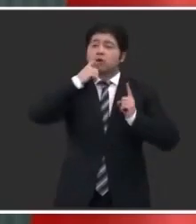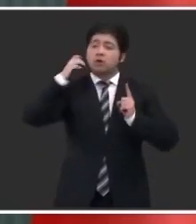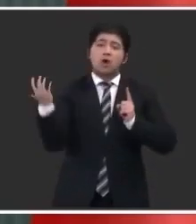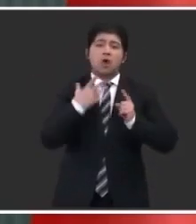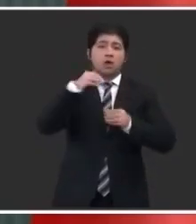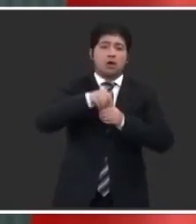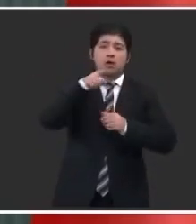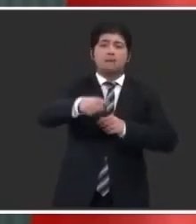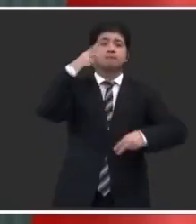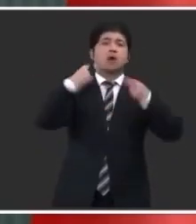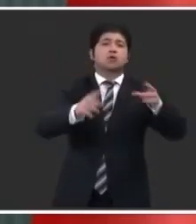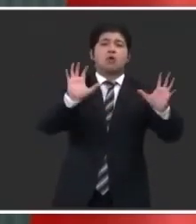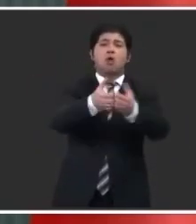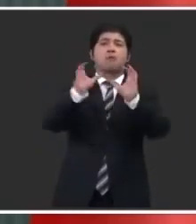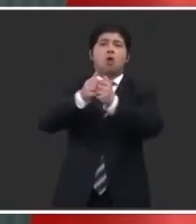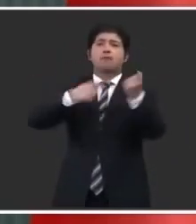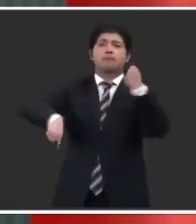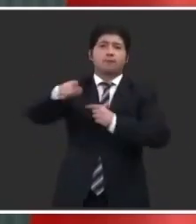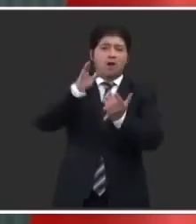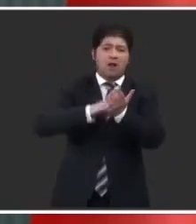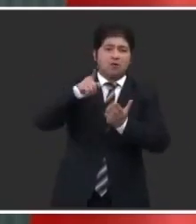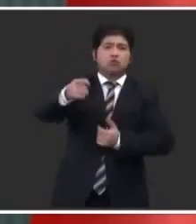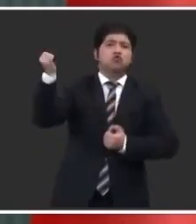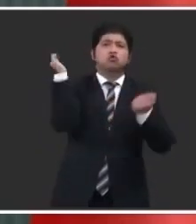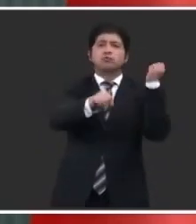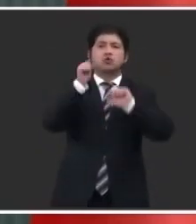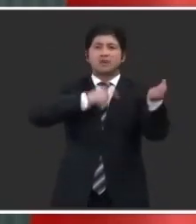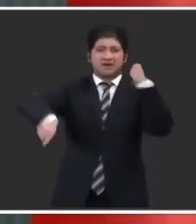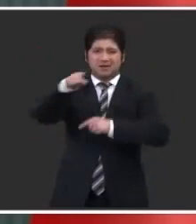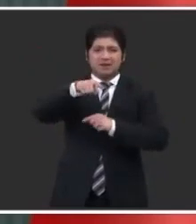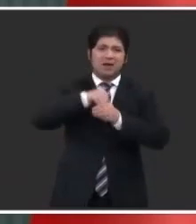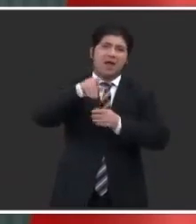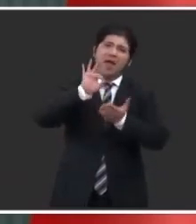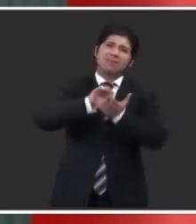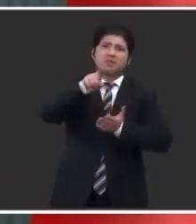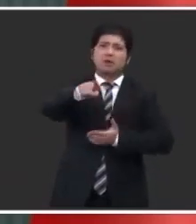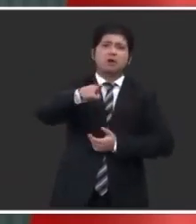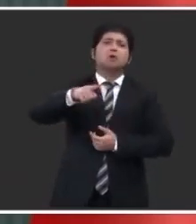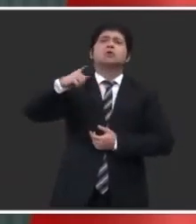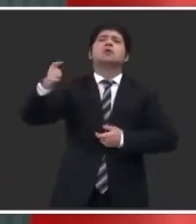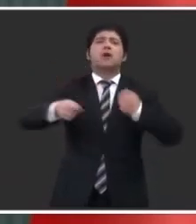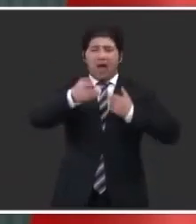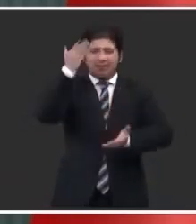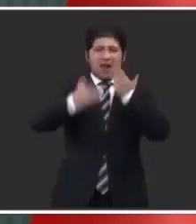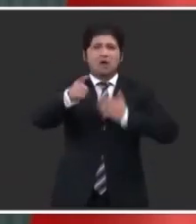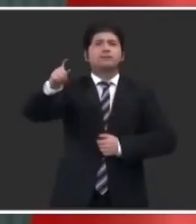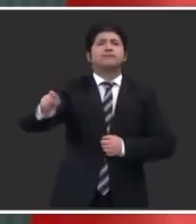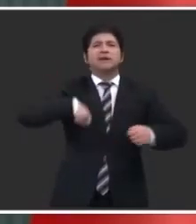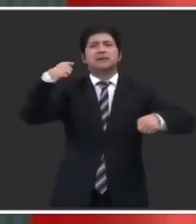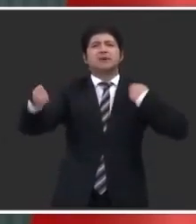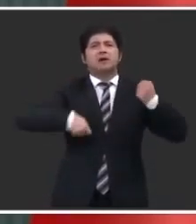süre belirli grupların elinde vesayetin kılıcı olarak hoyratça istismar edilen adaleti